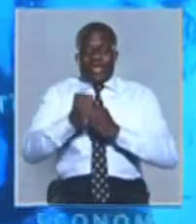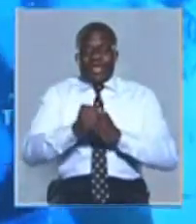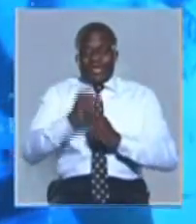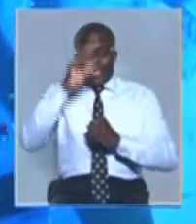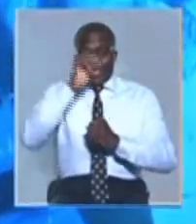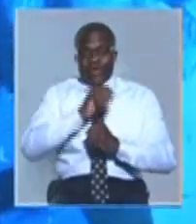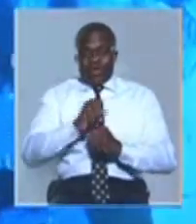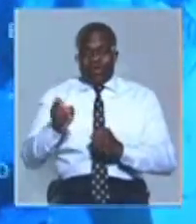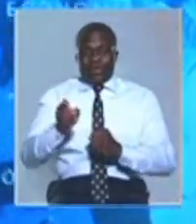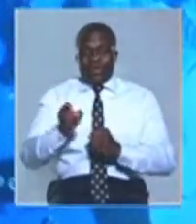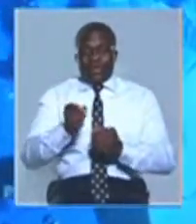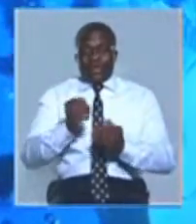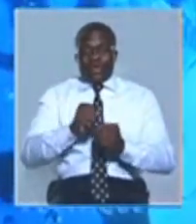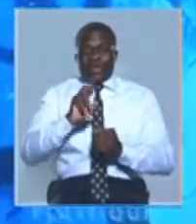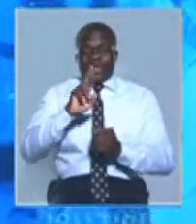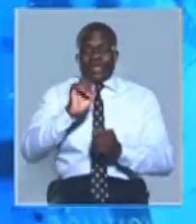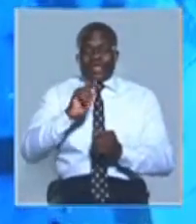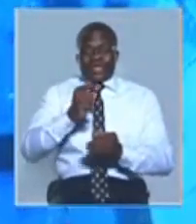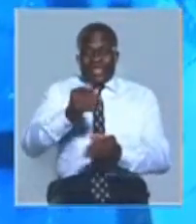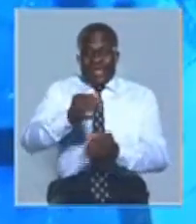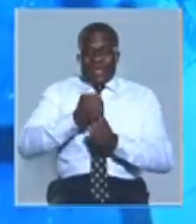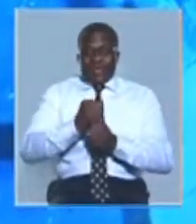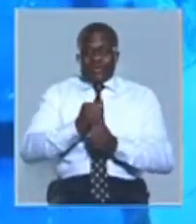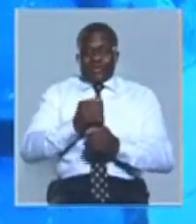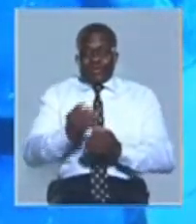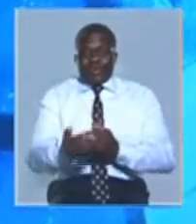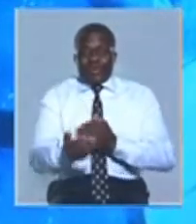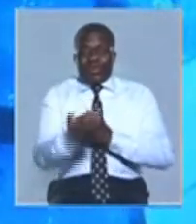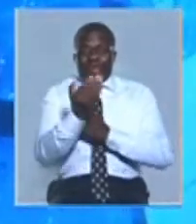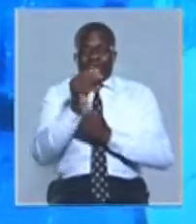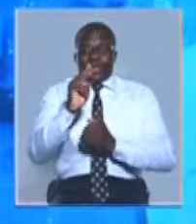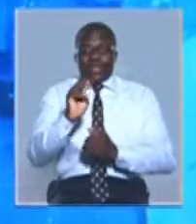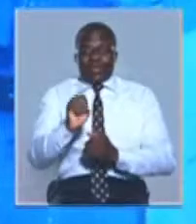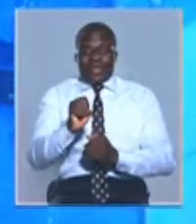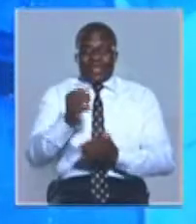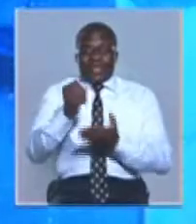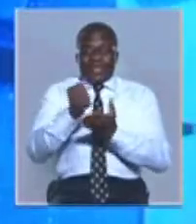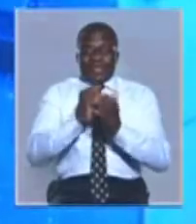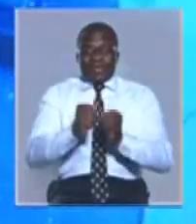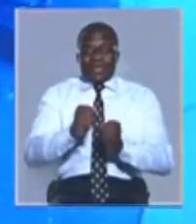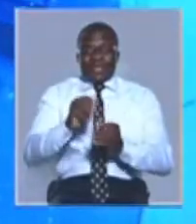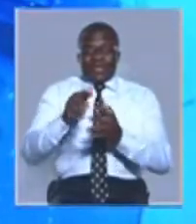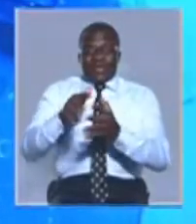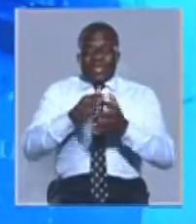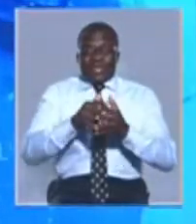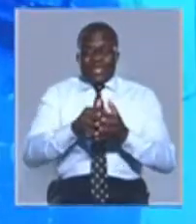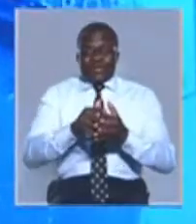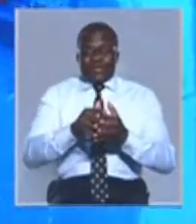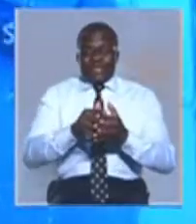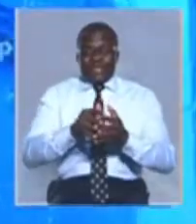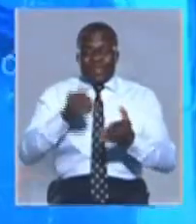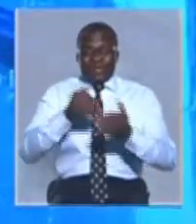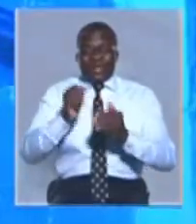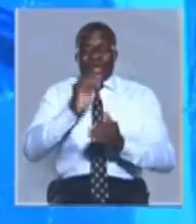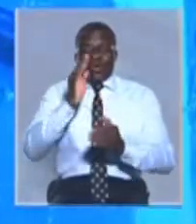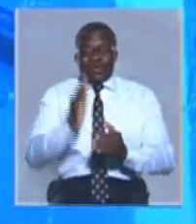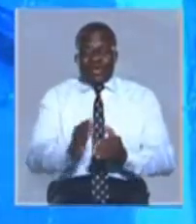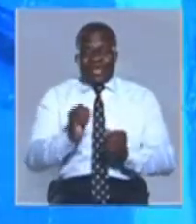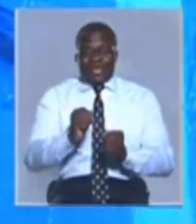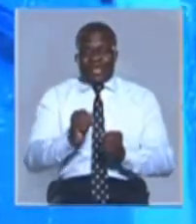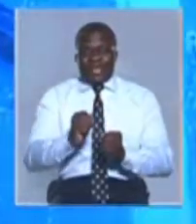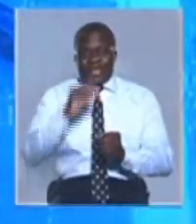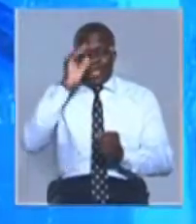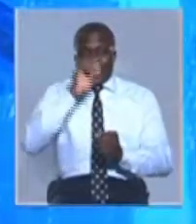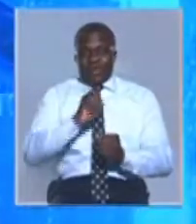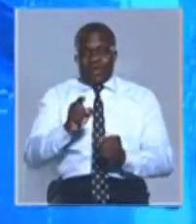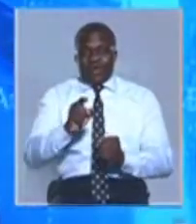Razaki Amunda Issifou, a reçu dans la matinée de ce mercredi l'ambassadeur des États-Unis d'Amérique près le Bénin, Brian